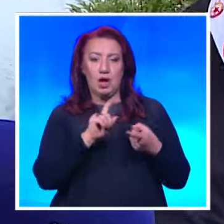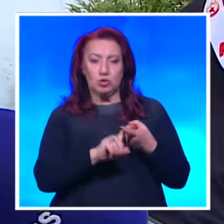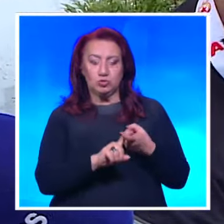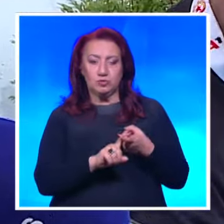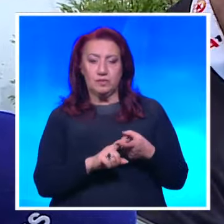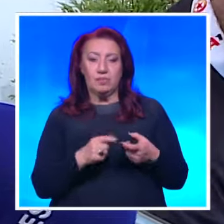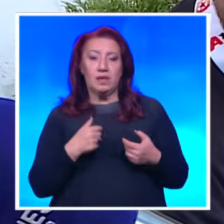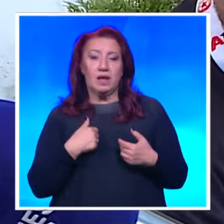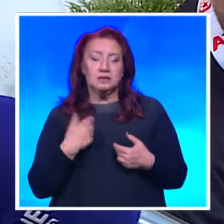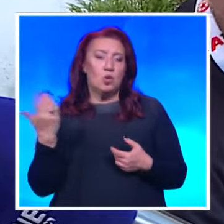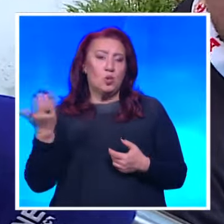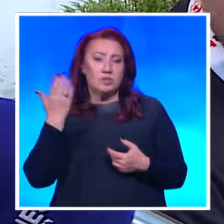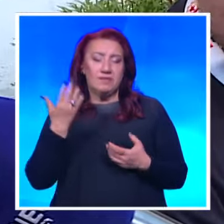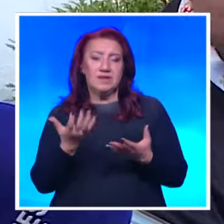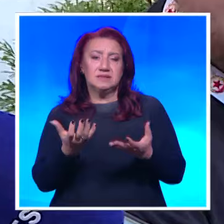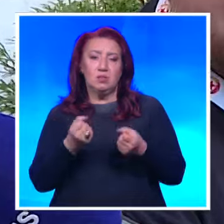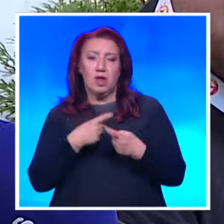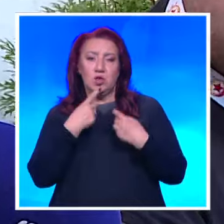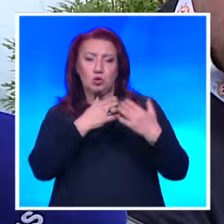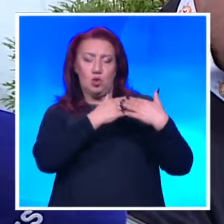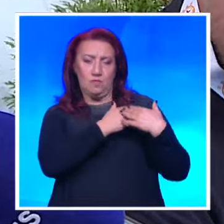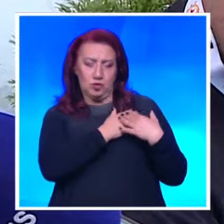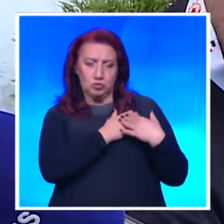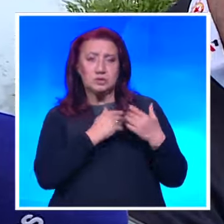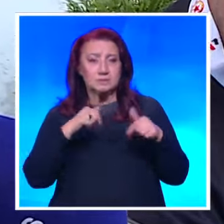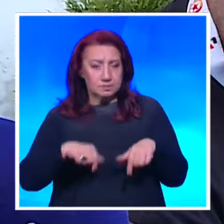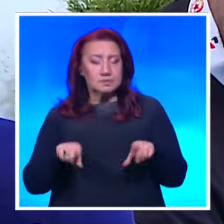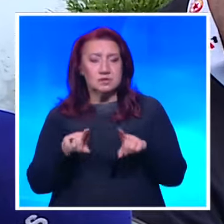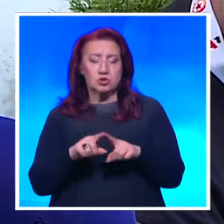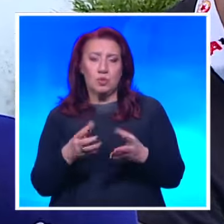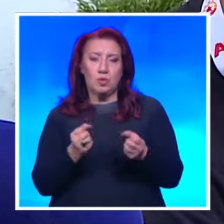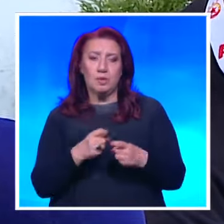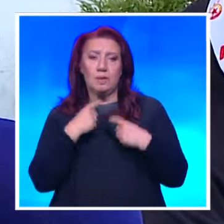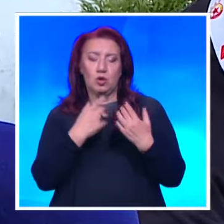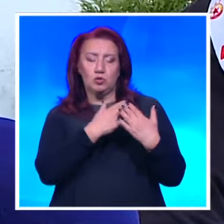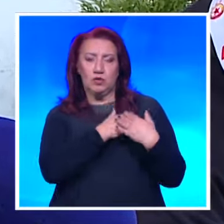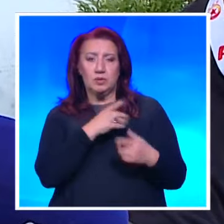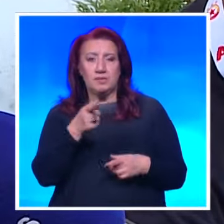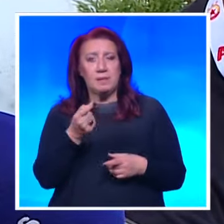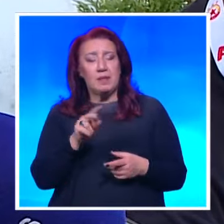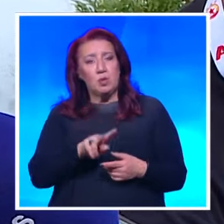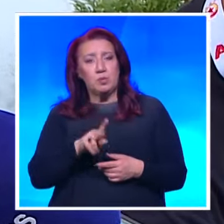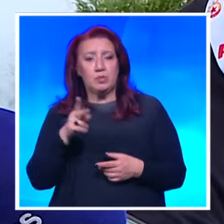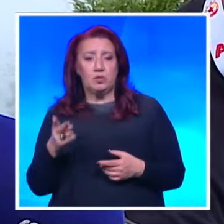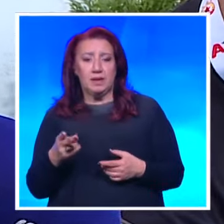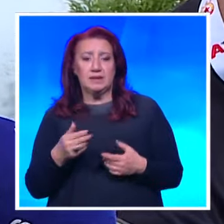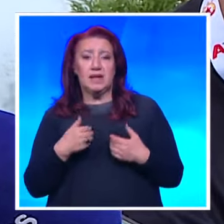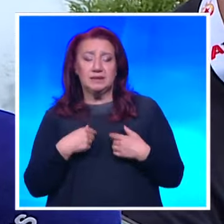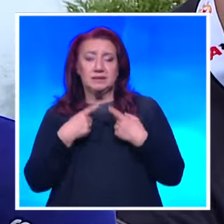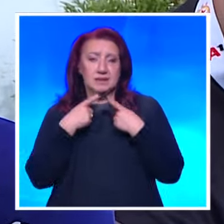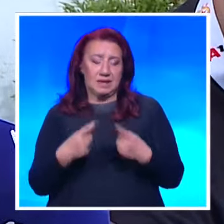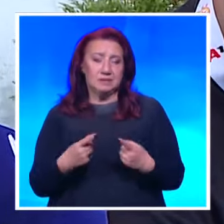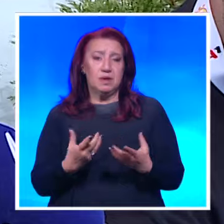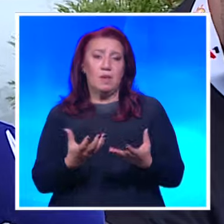отговорност и пак я поемам. Отговорността, само че без да вие приначавате нещата, аз казвам поемам отговорността и